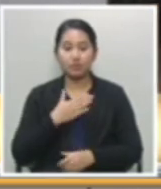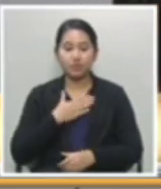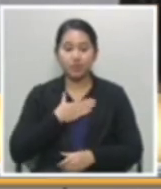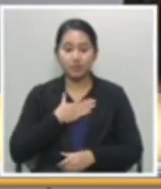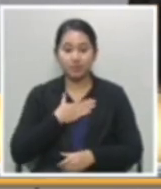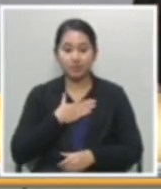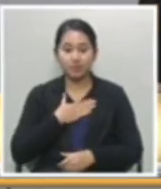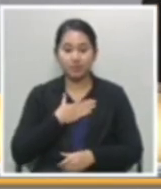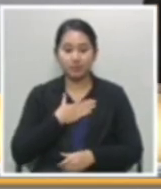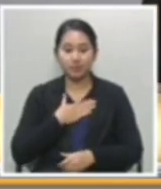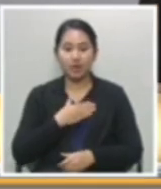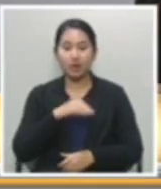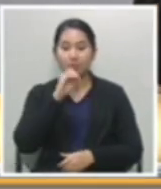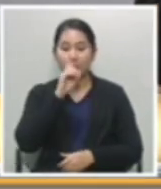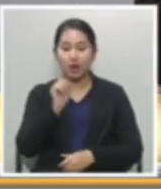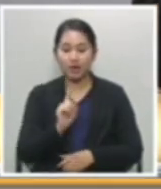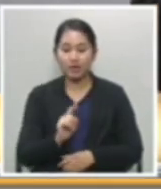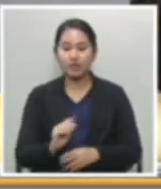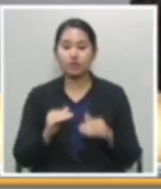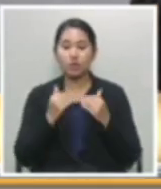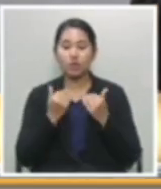าทุกวันนี้นะครับ